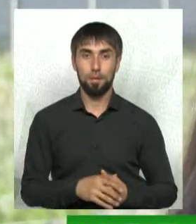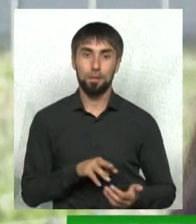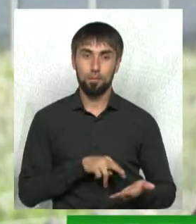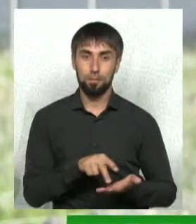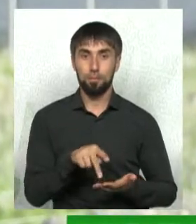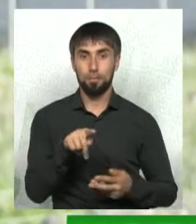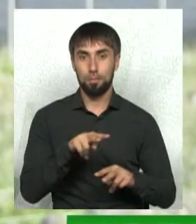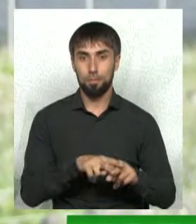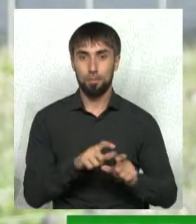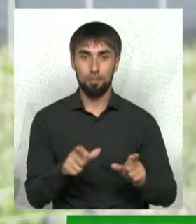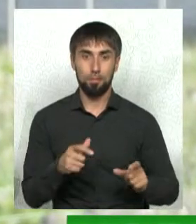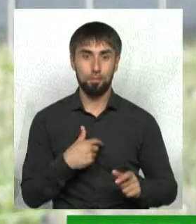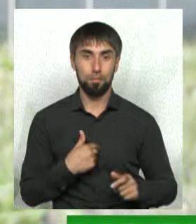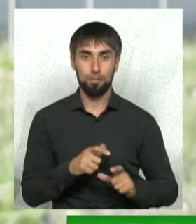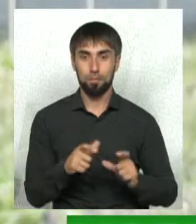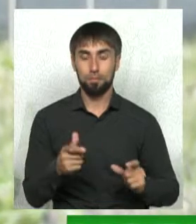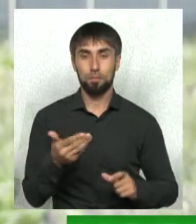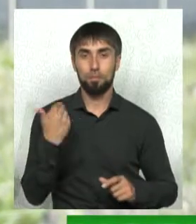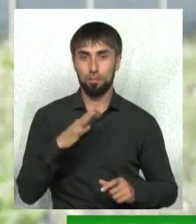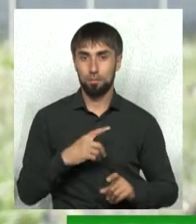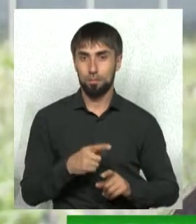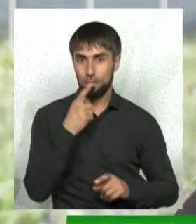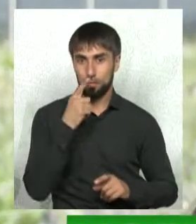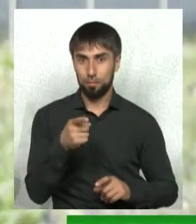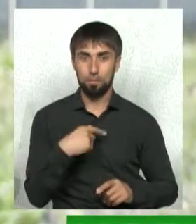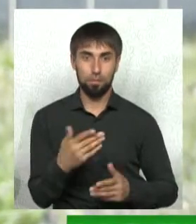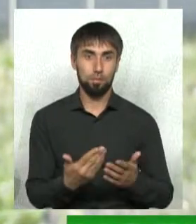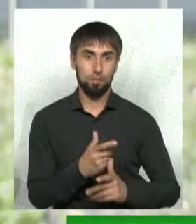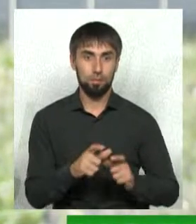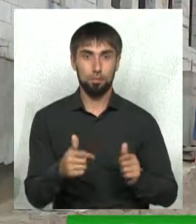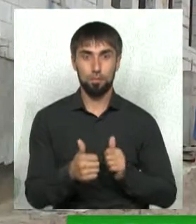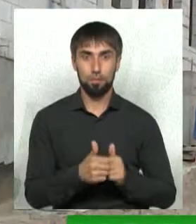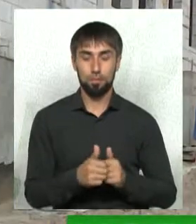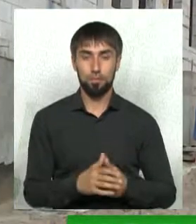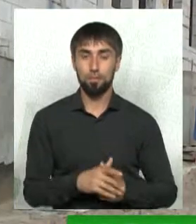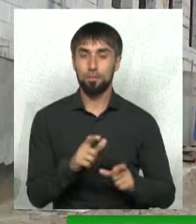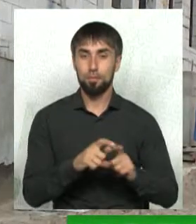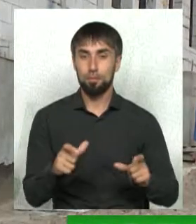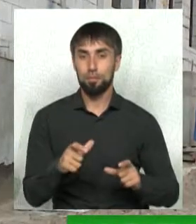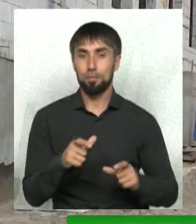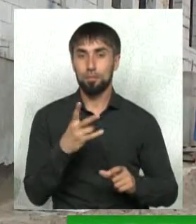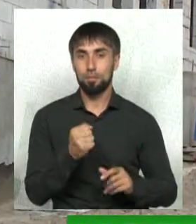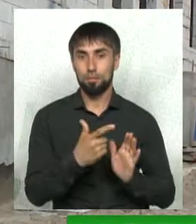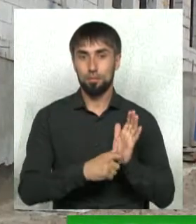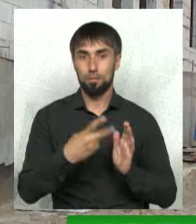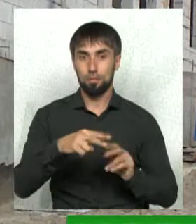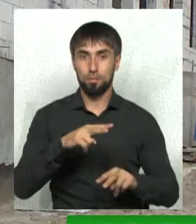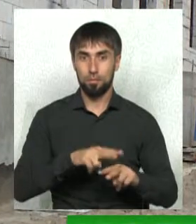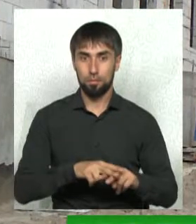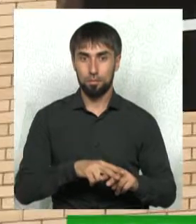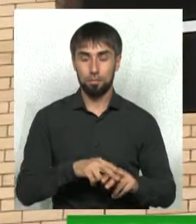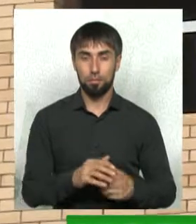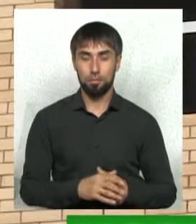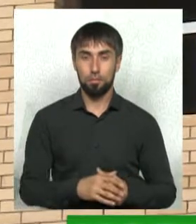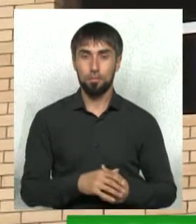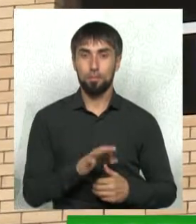ходить туда. Моя школа находилась далеко, а теперь эта новая школа находится рядом. Школа рассчитана на 720 ученических